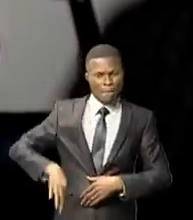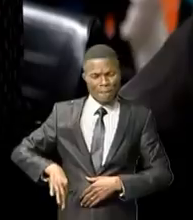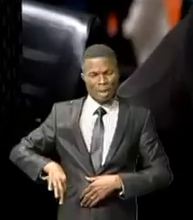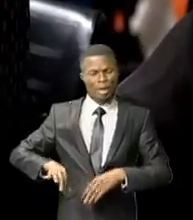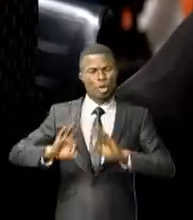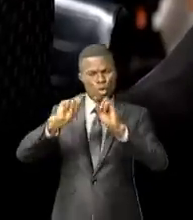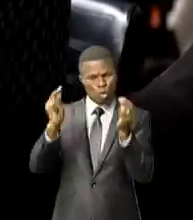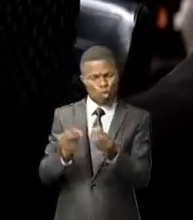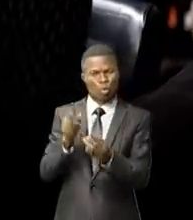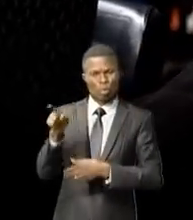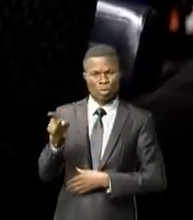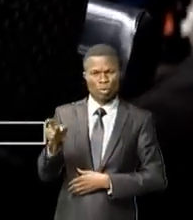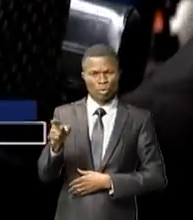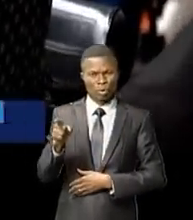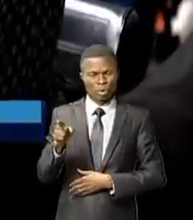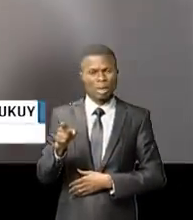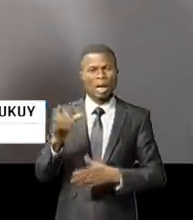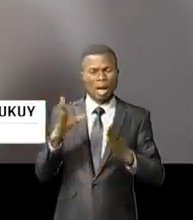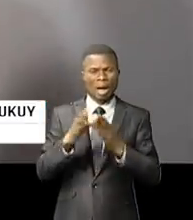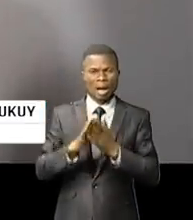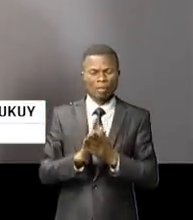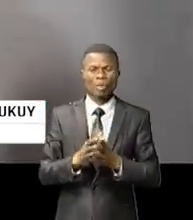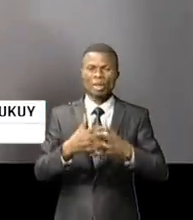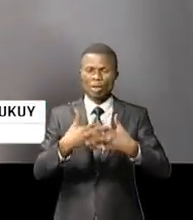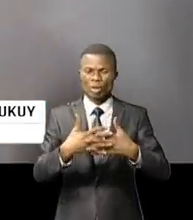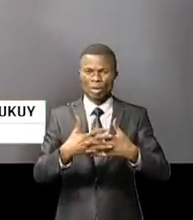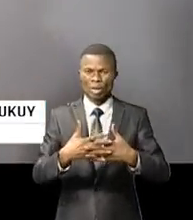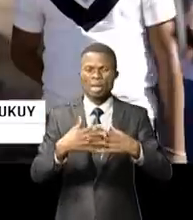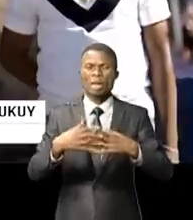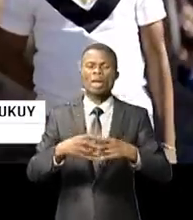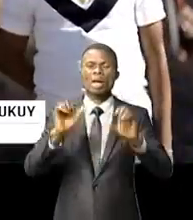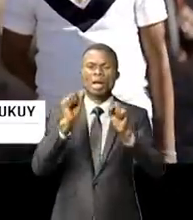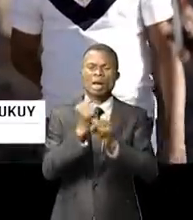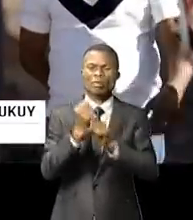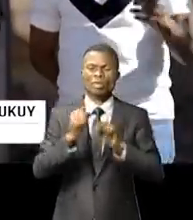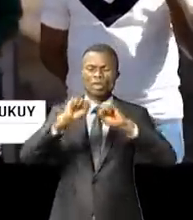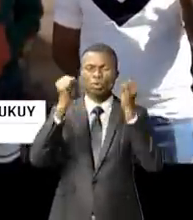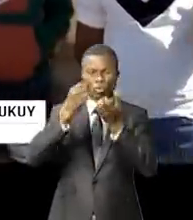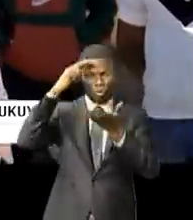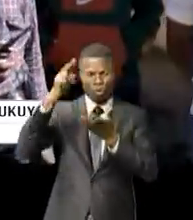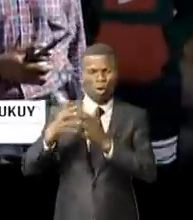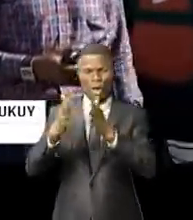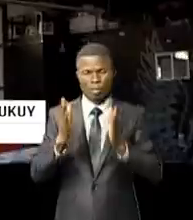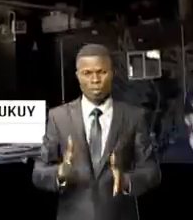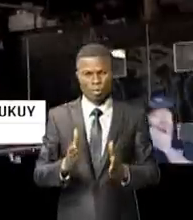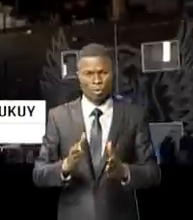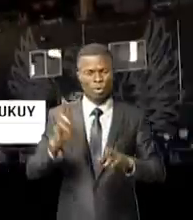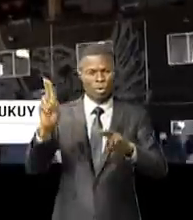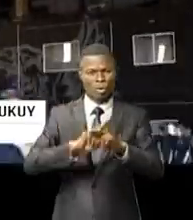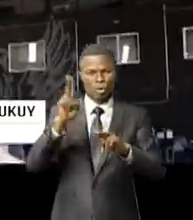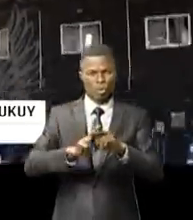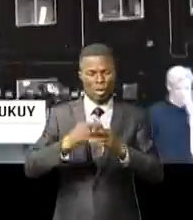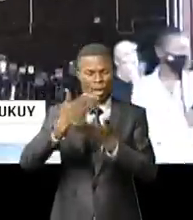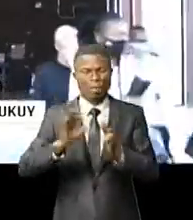Denise Nyakeru Tshisekedi qui, grâce à son partenariat avec la Southern Utah University, va explorer cette nouvelle